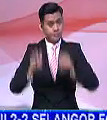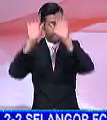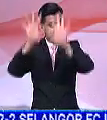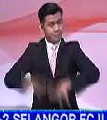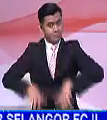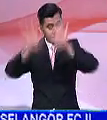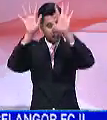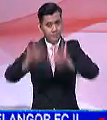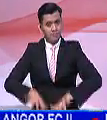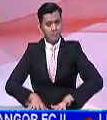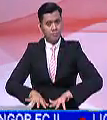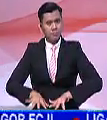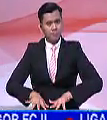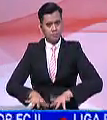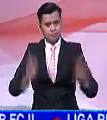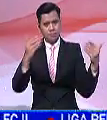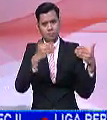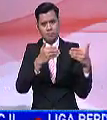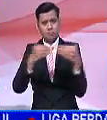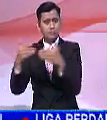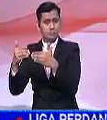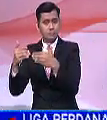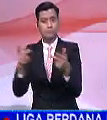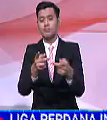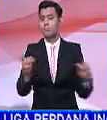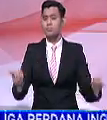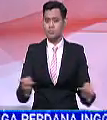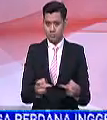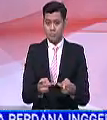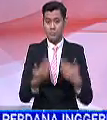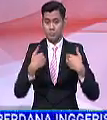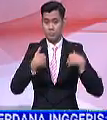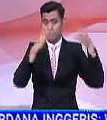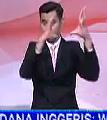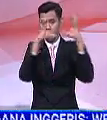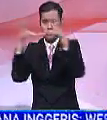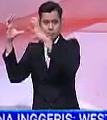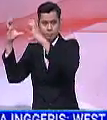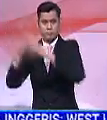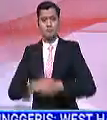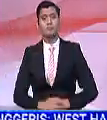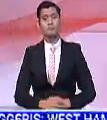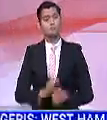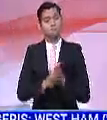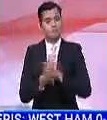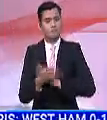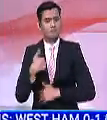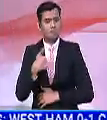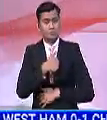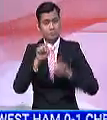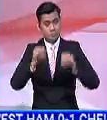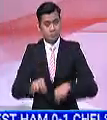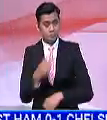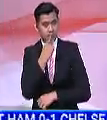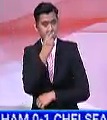tinggi dan hujan yang berpanjangan di kawasan-kawasan berkenaan. Hal ini dapat kita perhatikan dengan lebih jelas